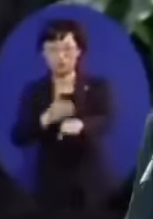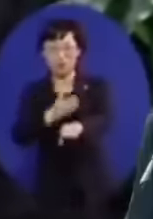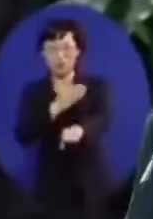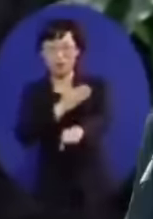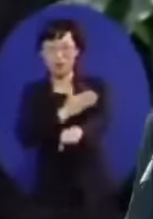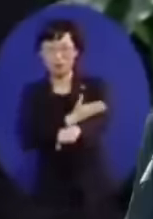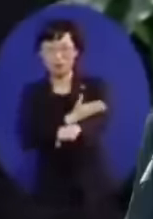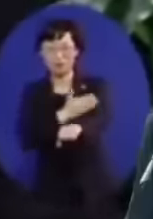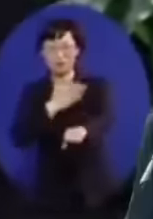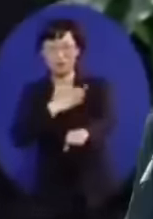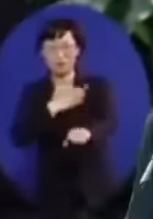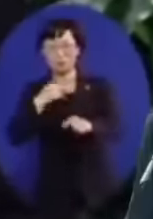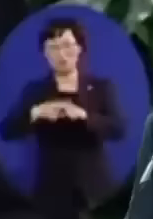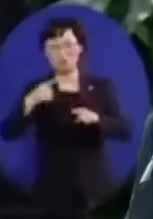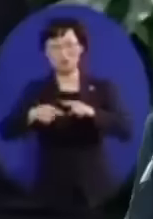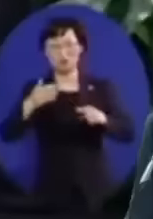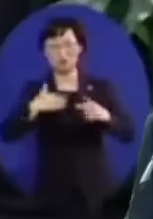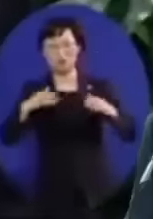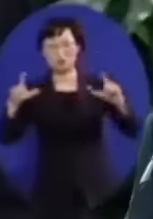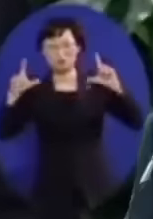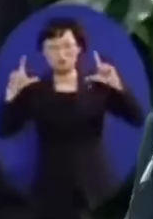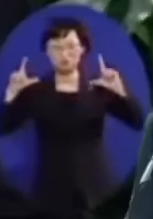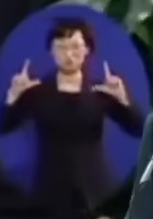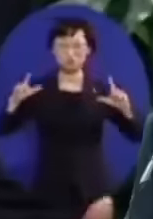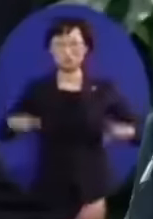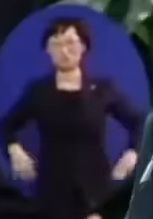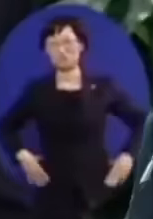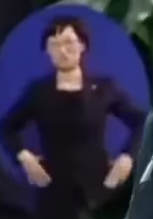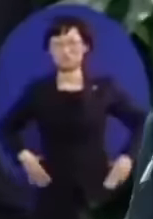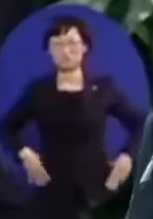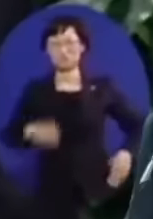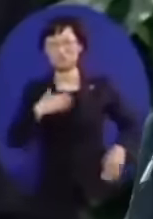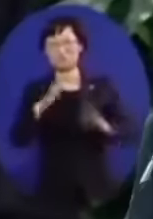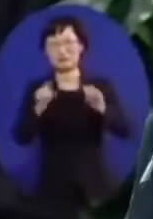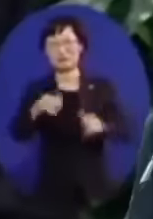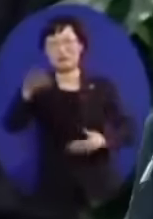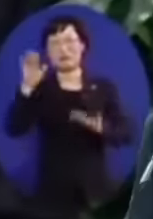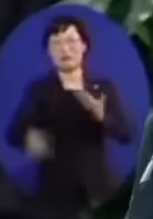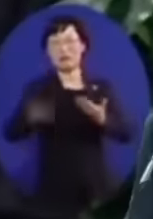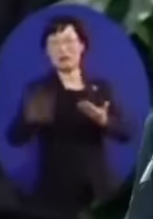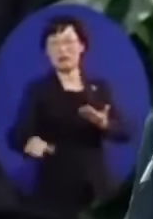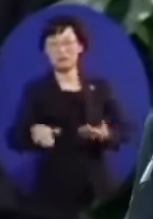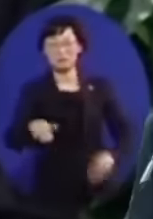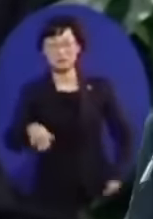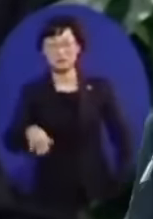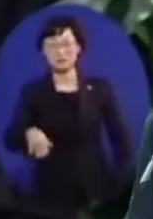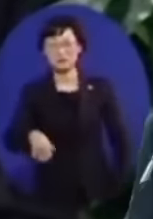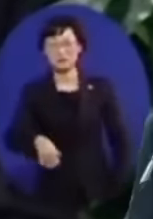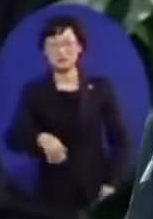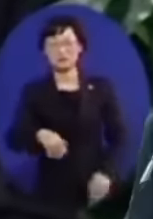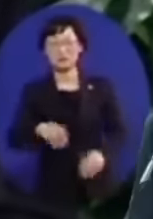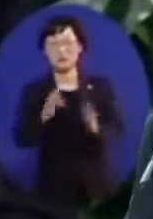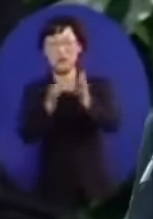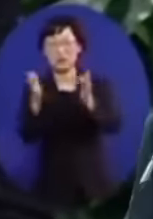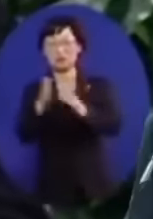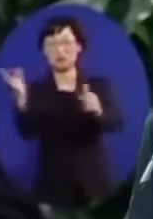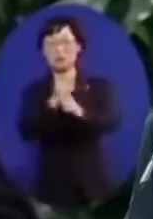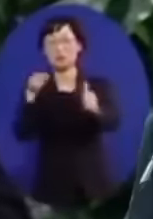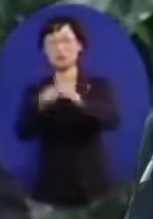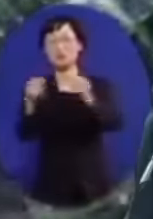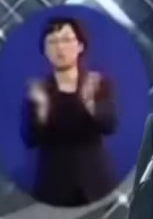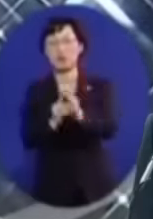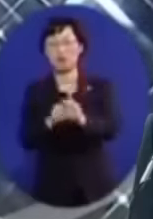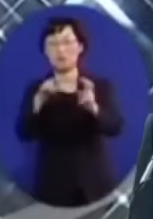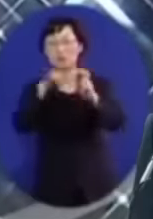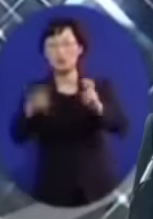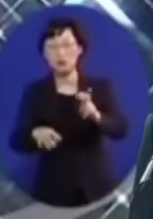가진 줄 알고 의시되고 사람들을 무시하고 예수님을 잡아 죽인 당사자들이 된 것입니다. 마태복음